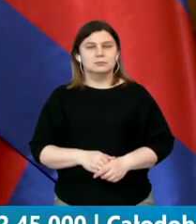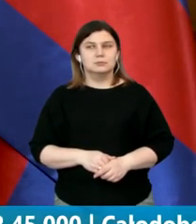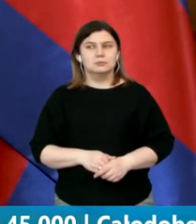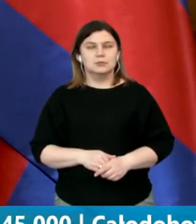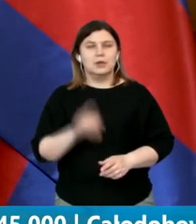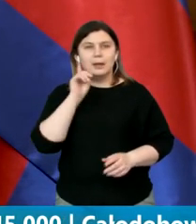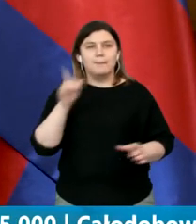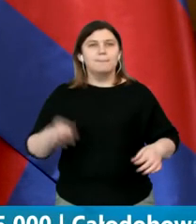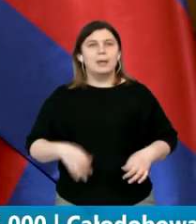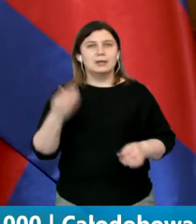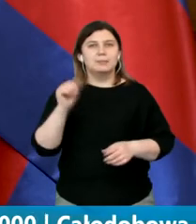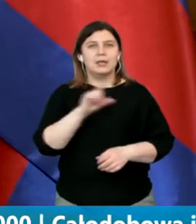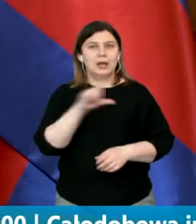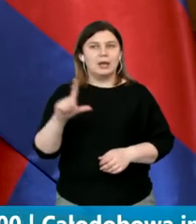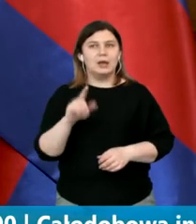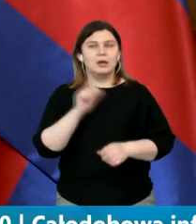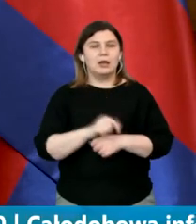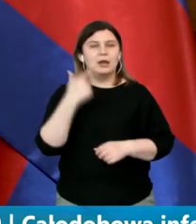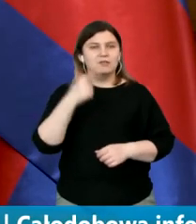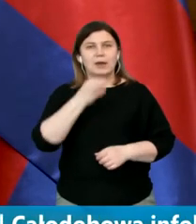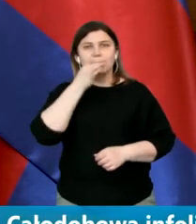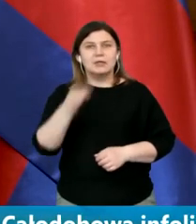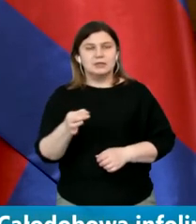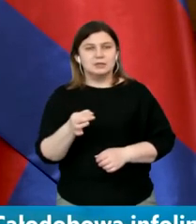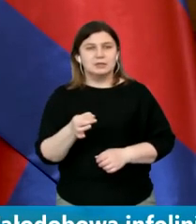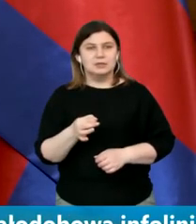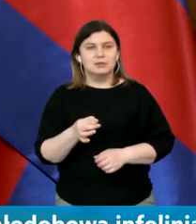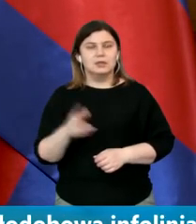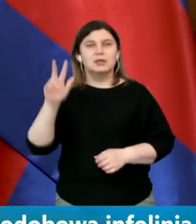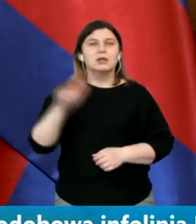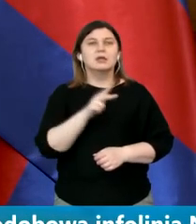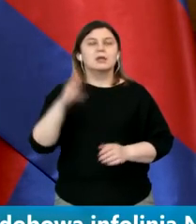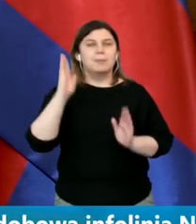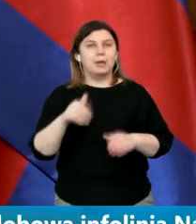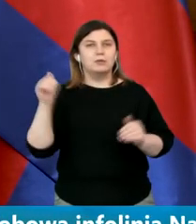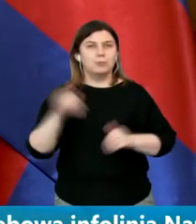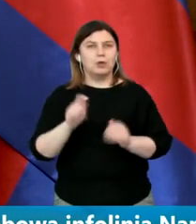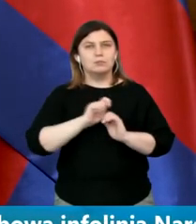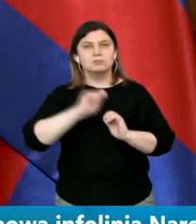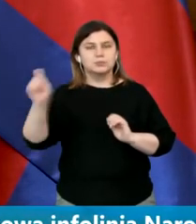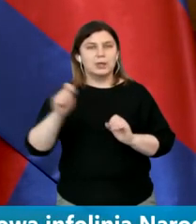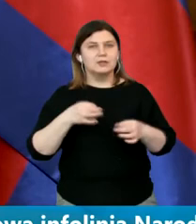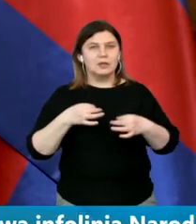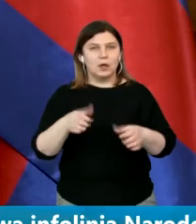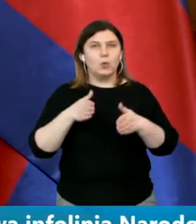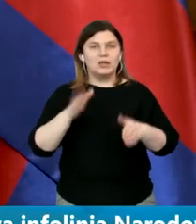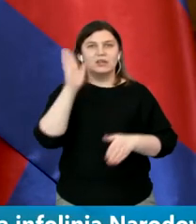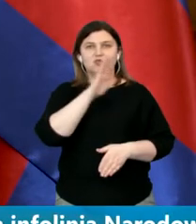Pan Michał, Panie Prezydencie, dwa krótkie pytania. Kiedy będzie możliwy przejazd samochodem ulicą